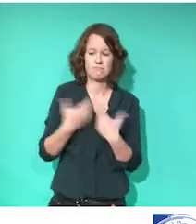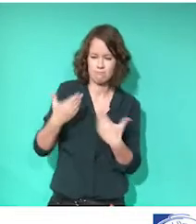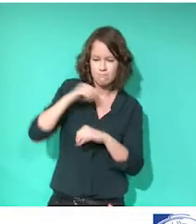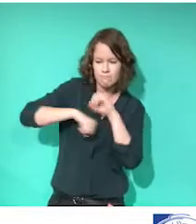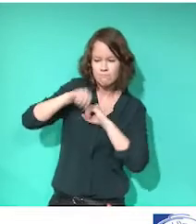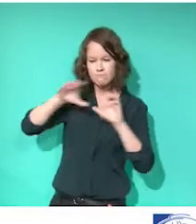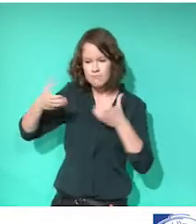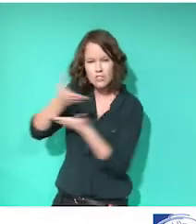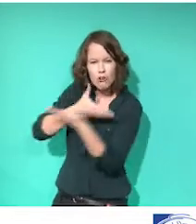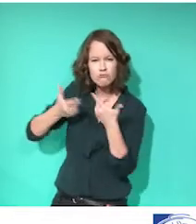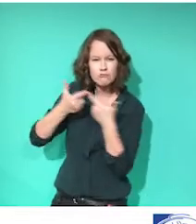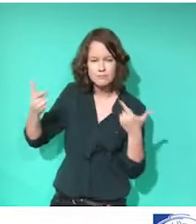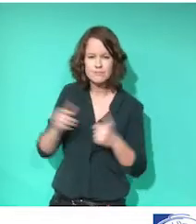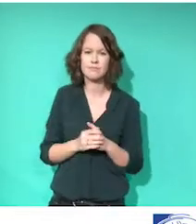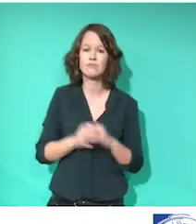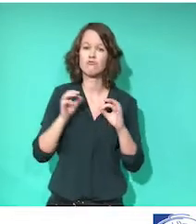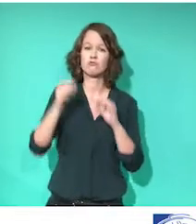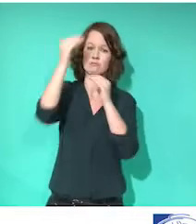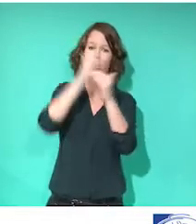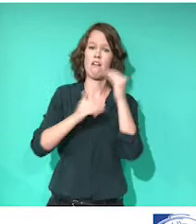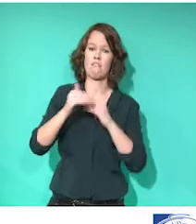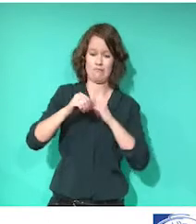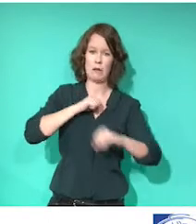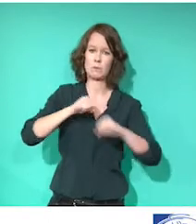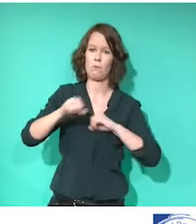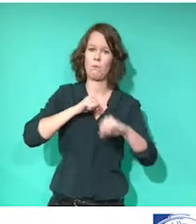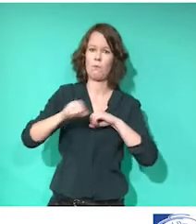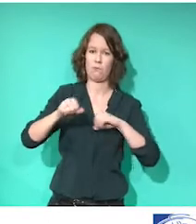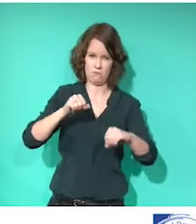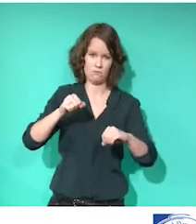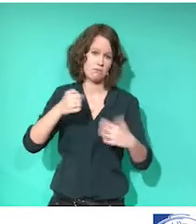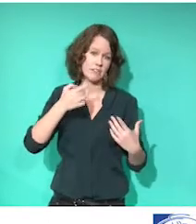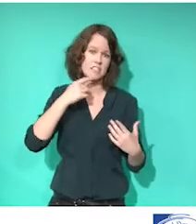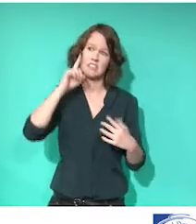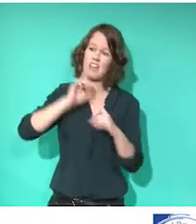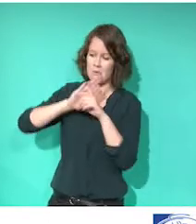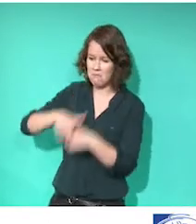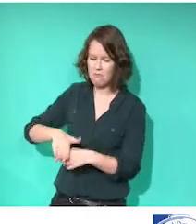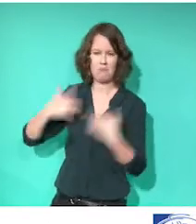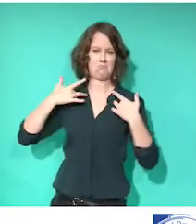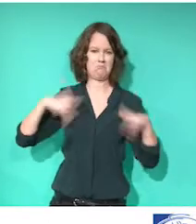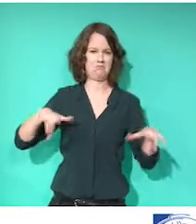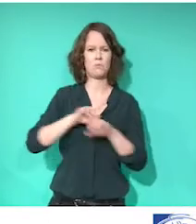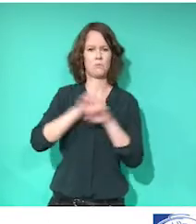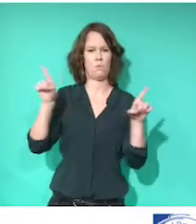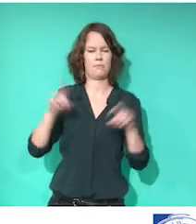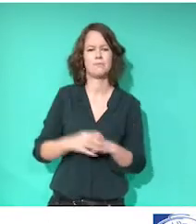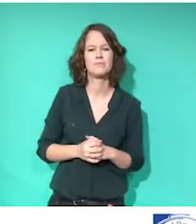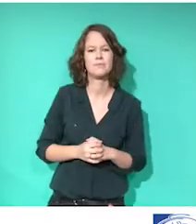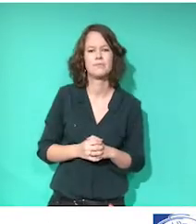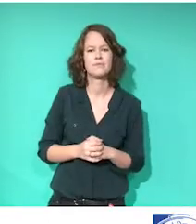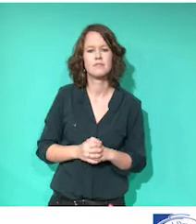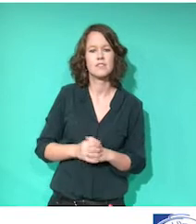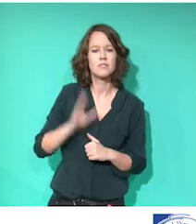d'action, sexisme pas notre genre. Une grande mobilisation sur plusieurs mois, en invitant l'ensemble